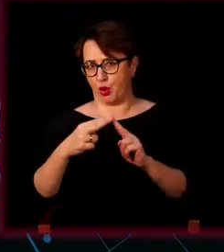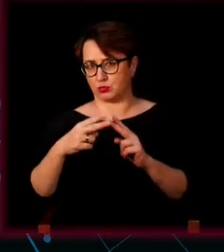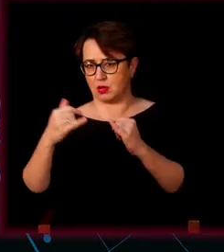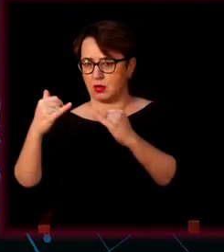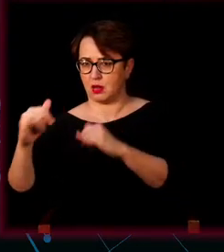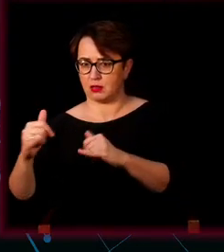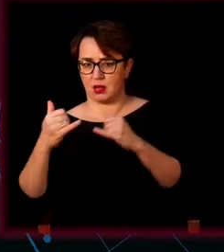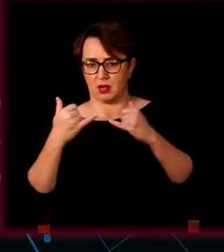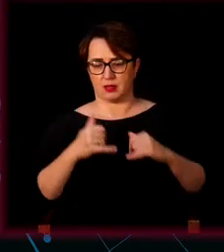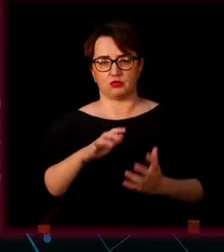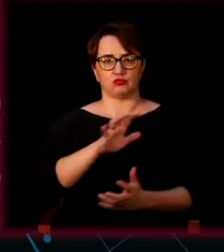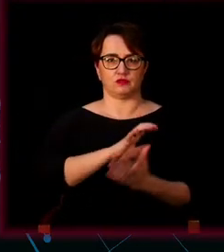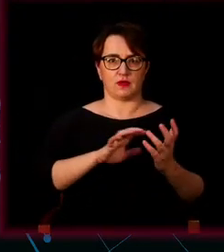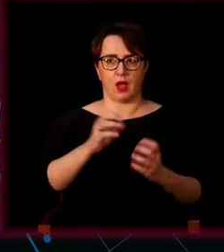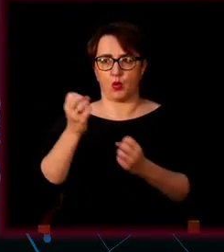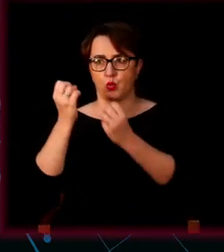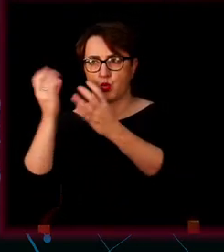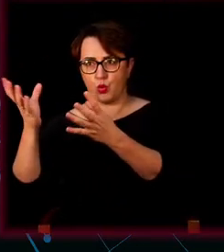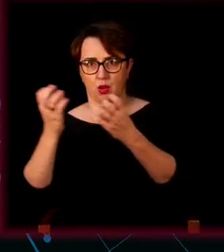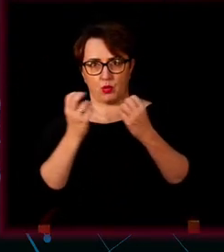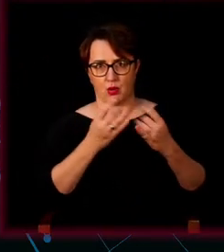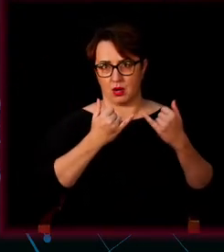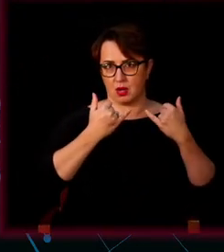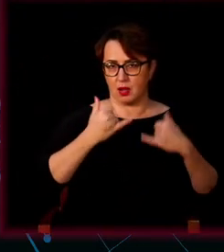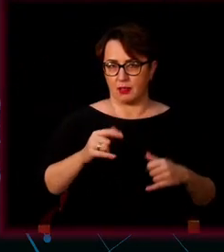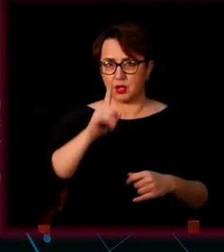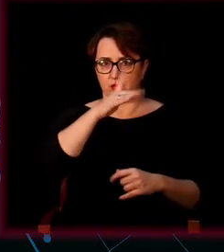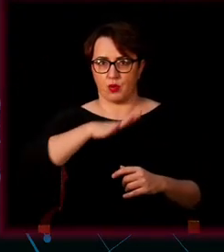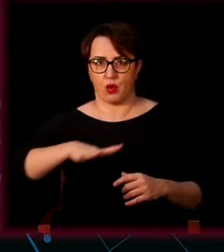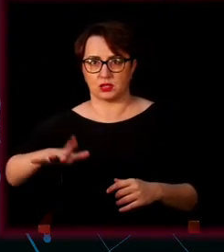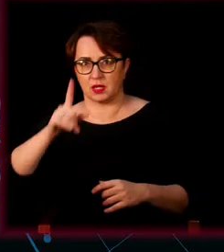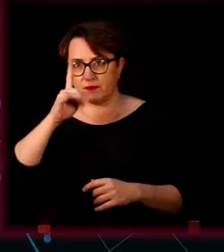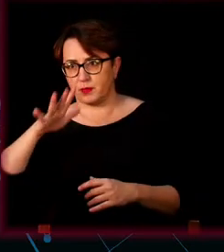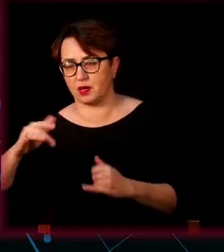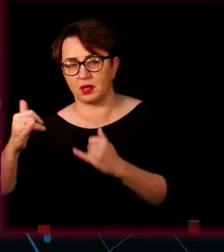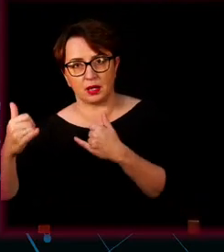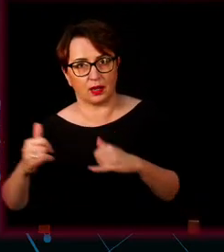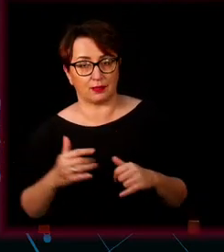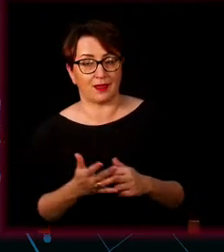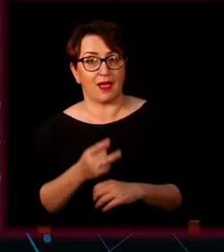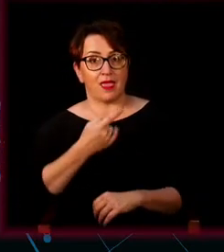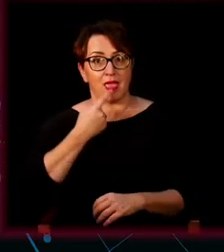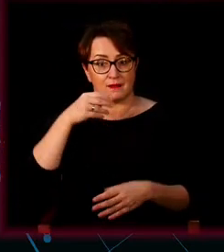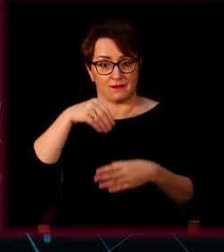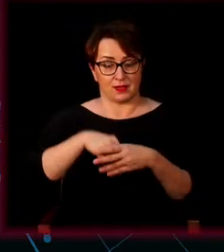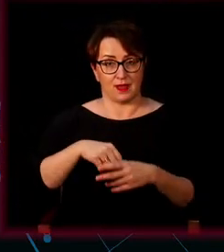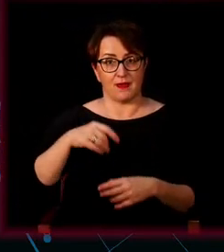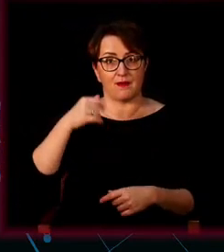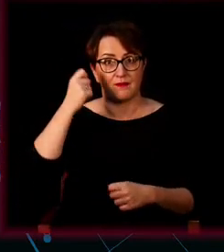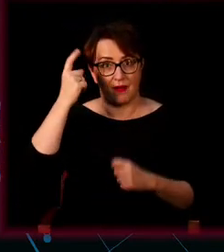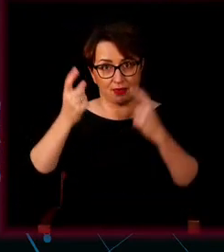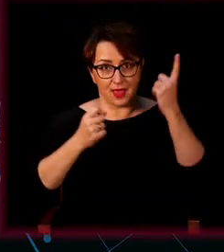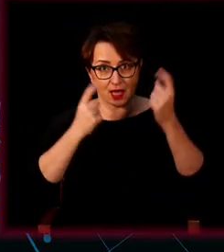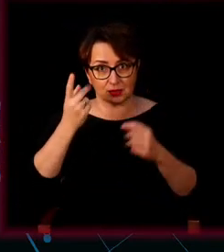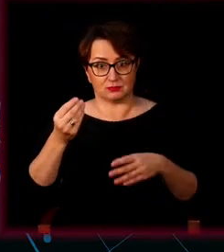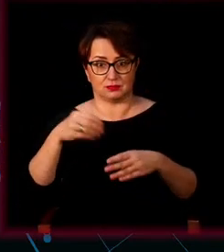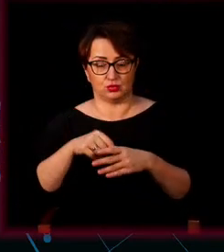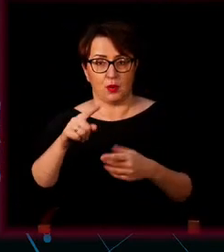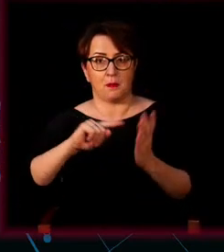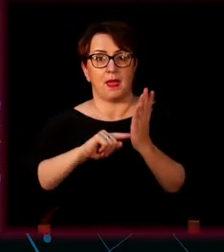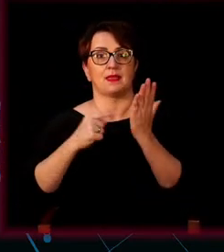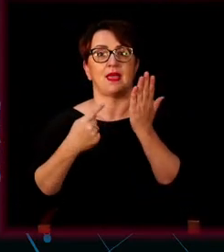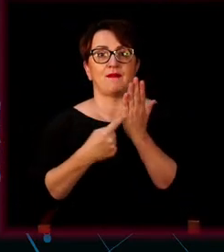różnymi światami, różnymi kulturami, społeczeństwami, a w języku fantastyki zazwyczaj ubieranymi właśnie w